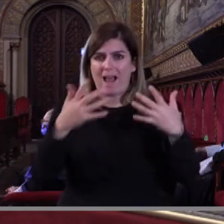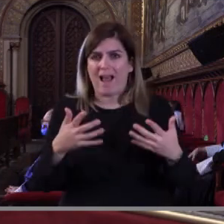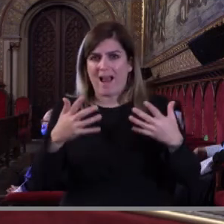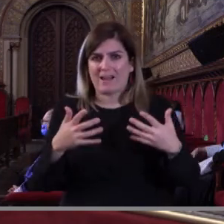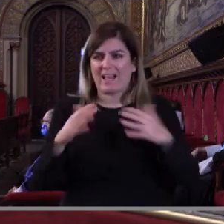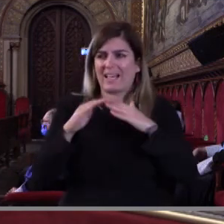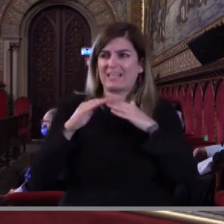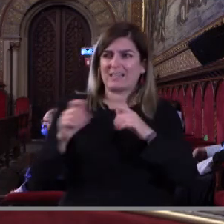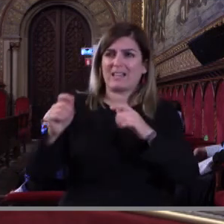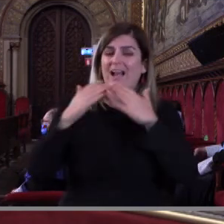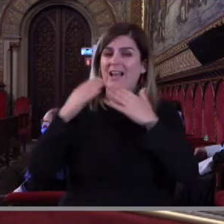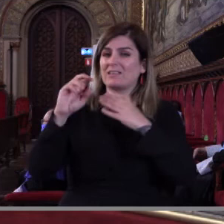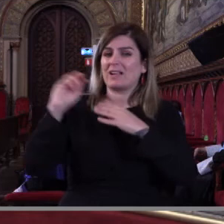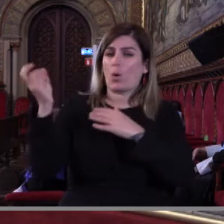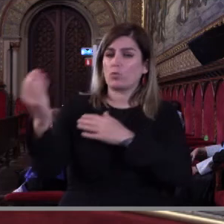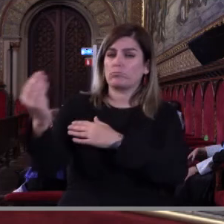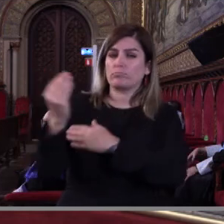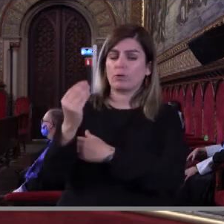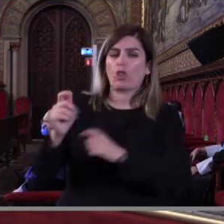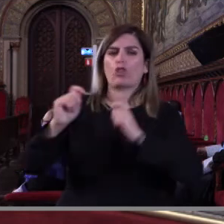d'estabilitat macroeconòmica,